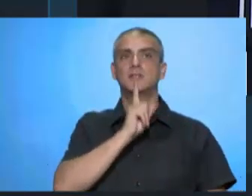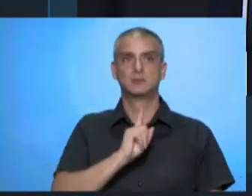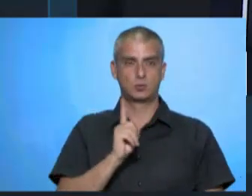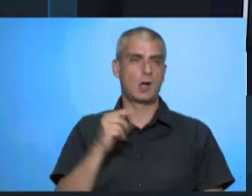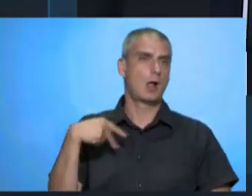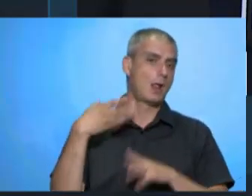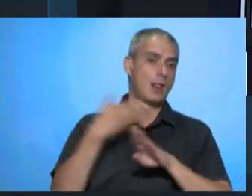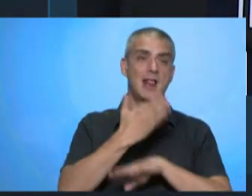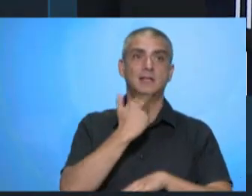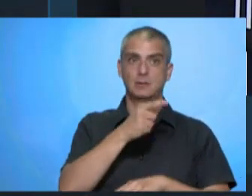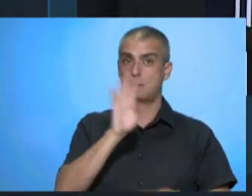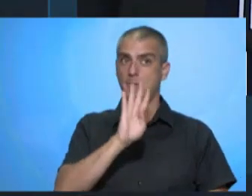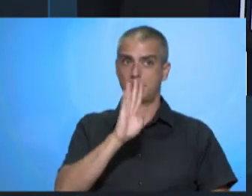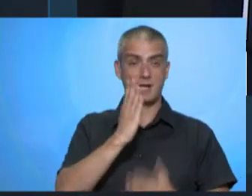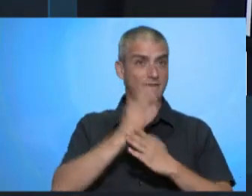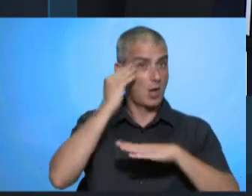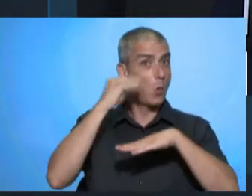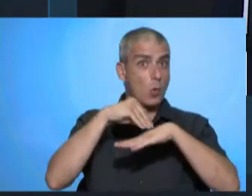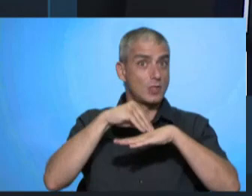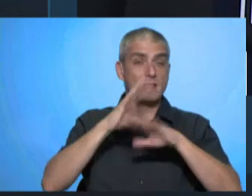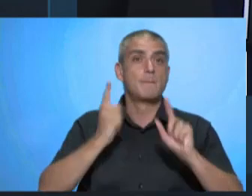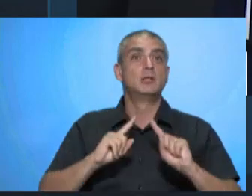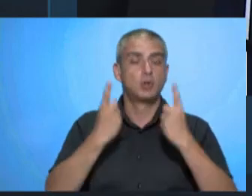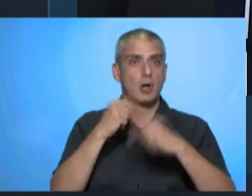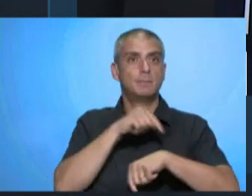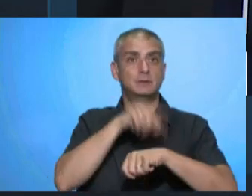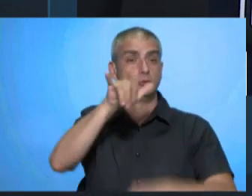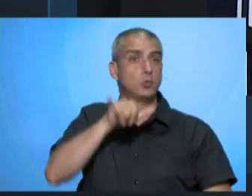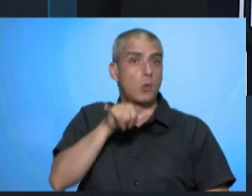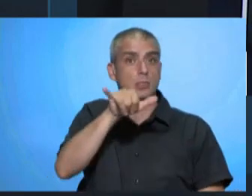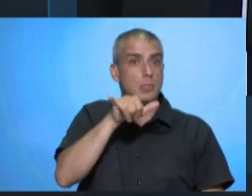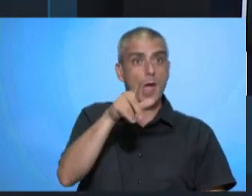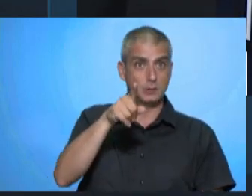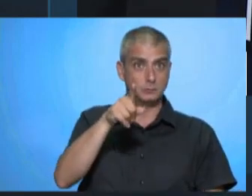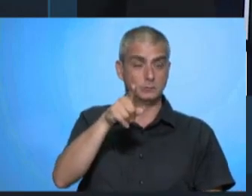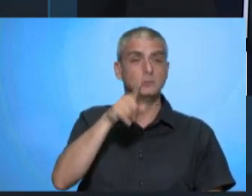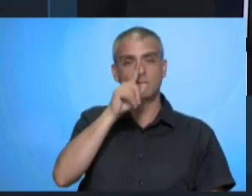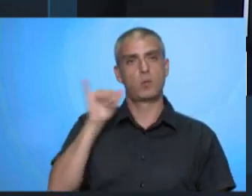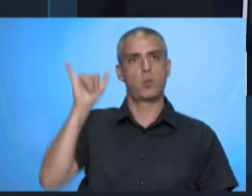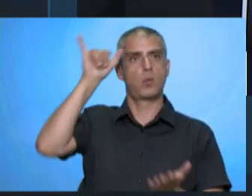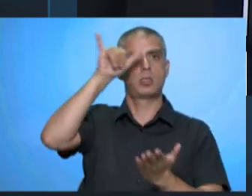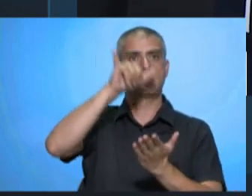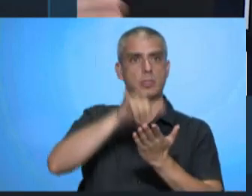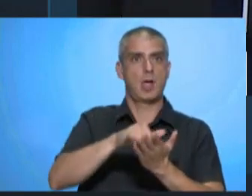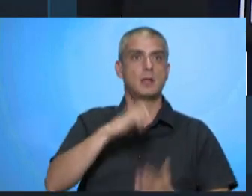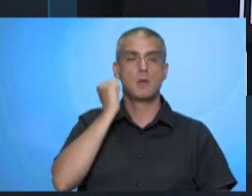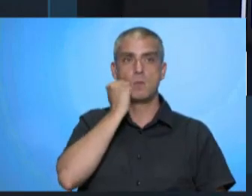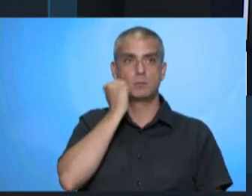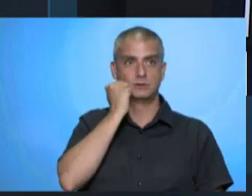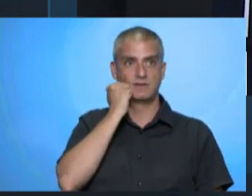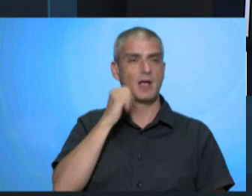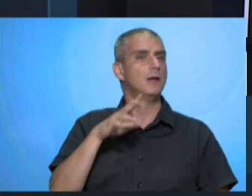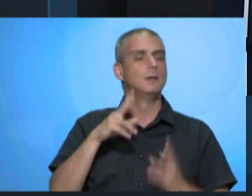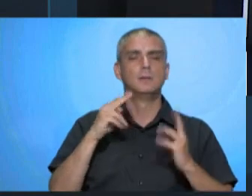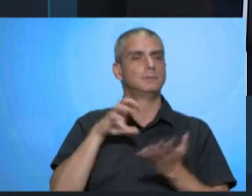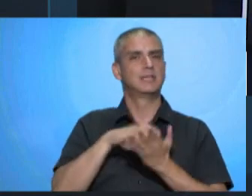אל ישראל. נתניהו אגב הודכן במתרחש תוך כדי טיסתו, והוא נוחת היום במוסקבה. במוקד הפגישה